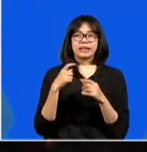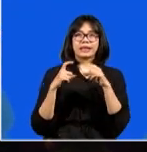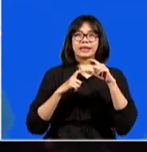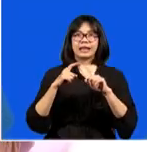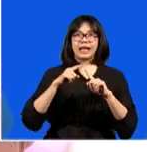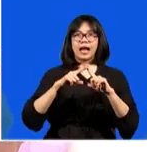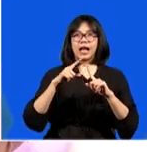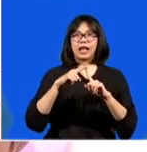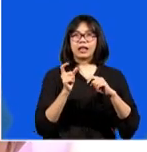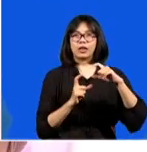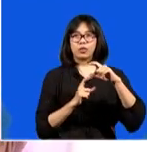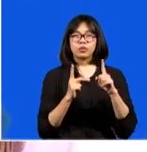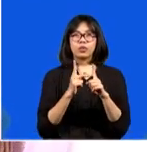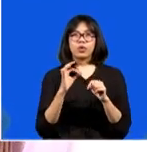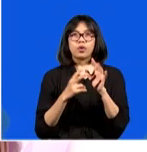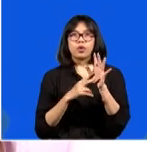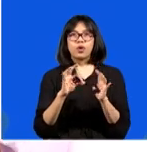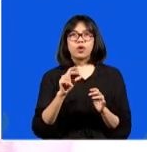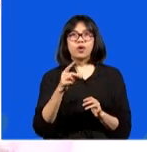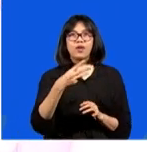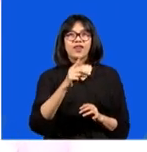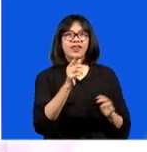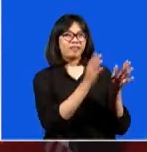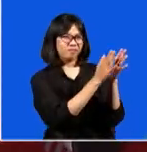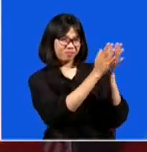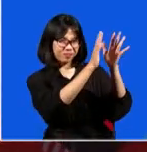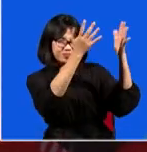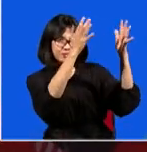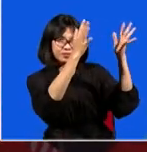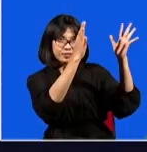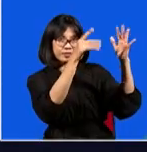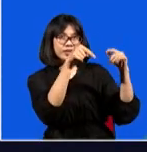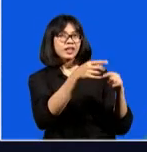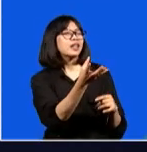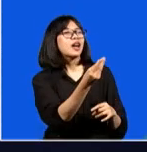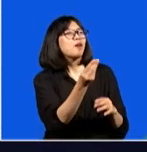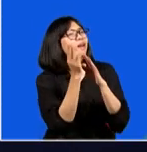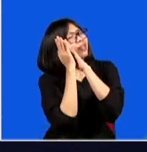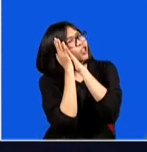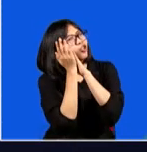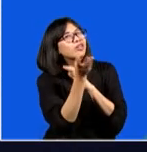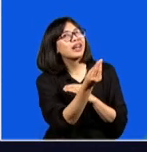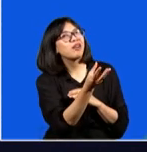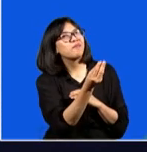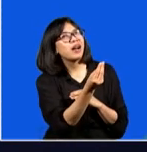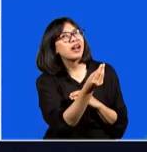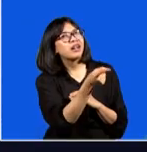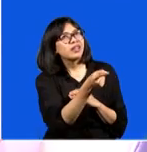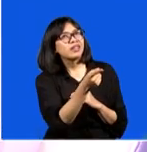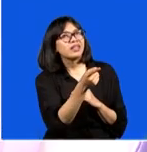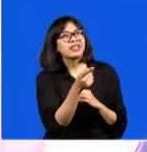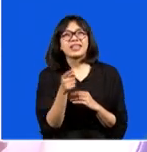keadaan saya karena tepuk tangan dong Gimana kapan tidurnya Bu Iya Pak kapan tidur